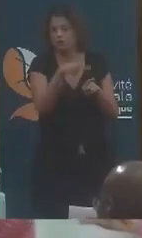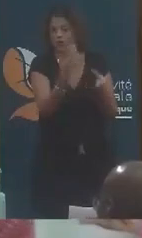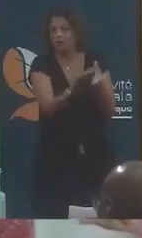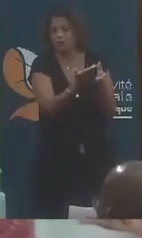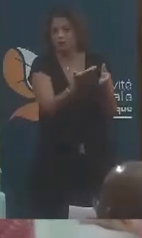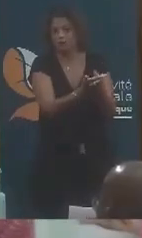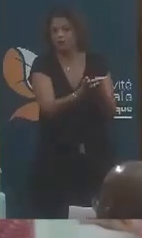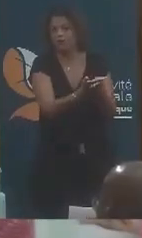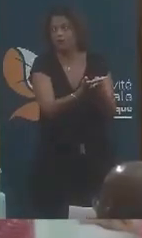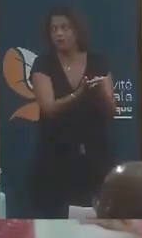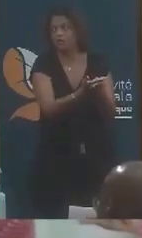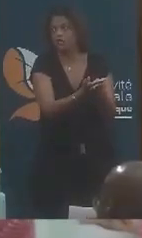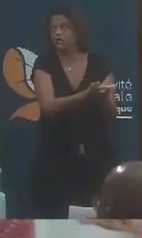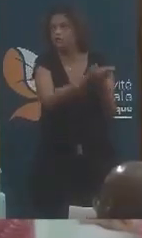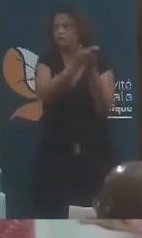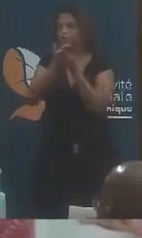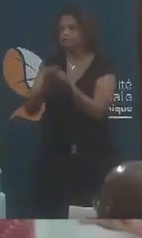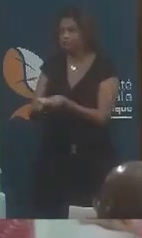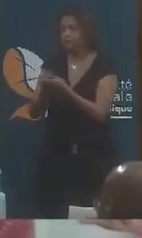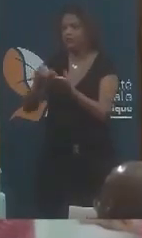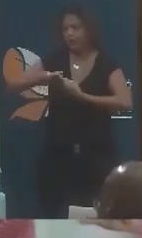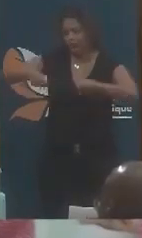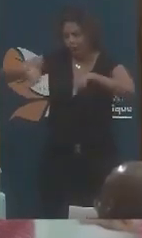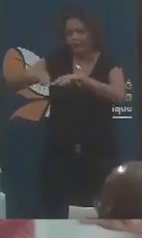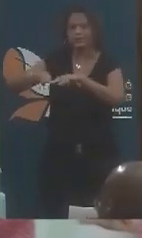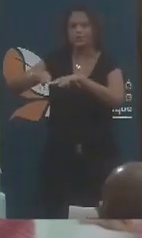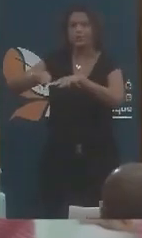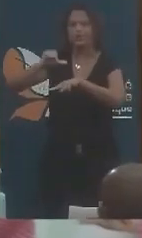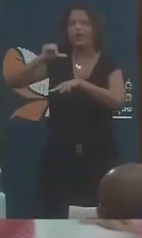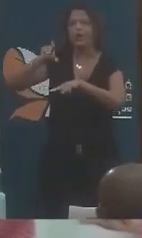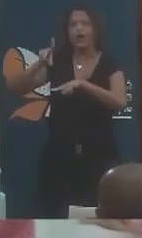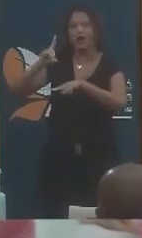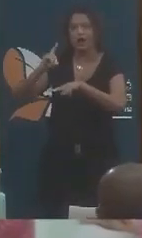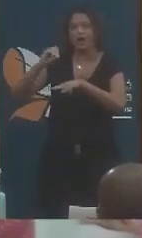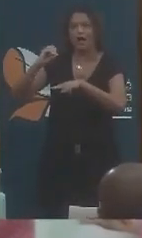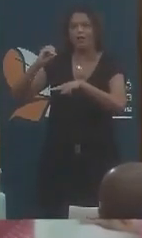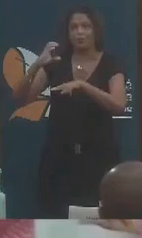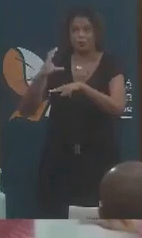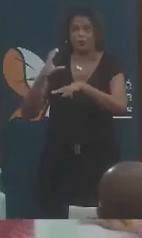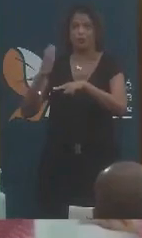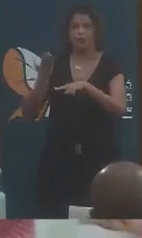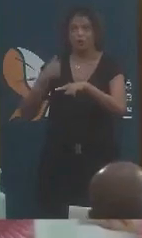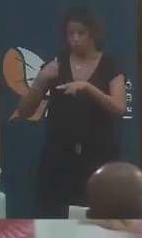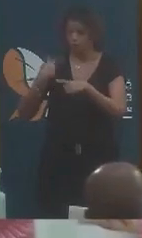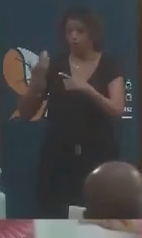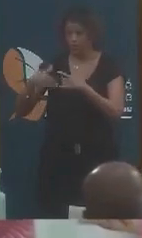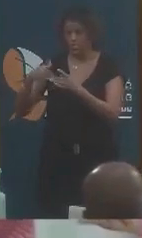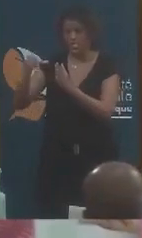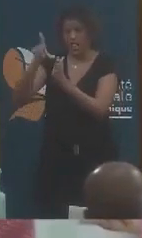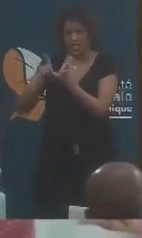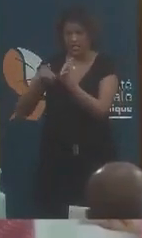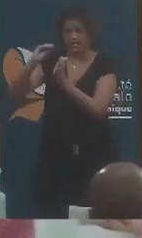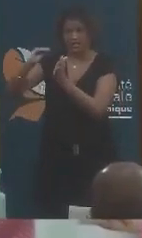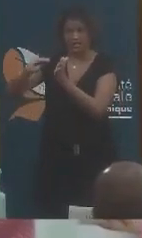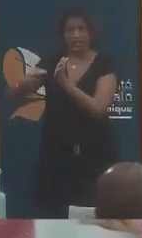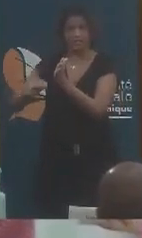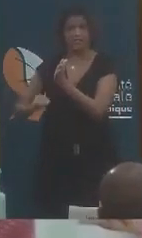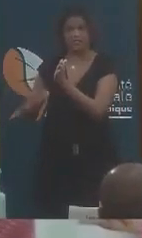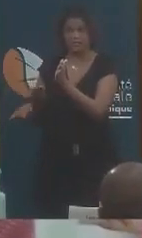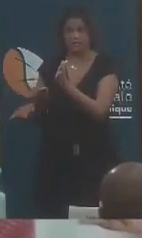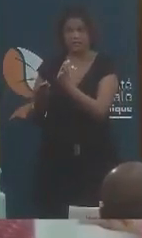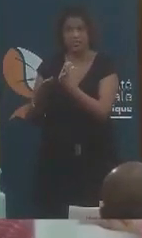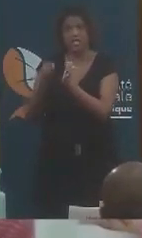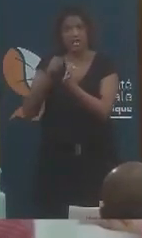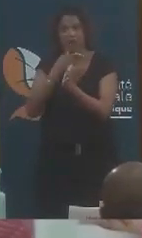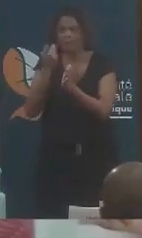traitée au niveau du Congrès. D'ailleurs, dans la commission ad hoc, nous avions listé cette note-là. Ça aurait dû faire l'objet d'un